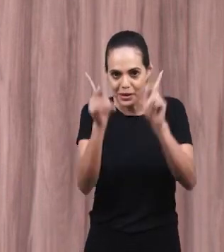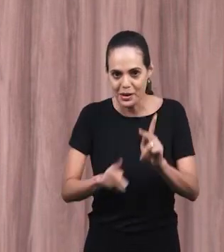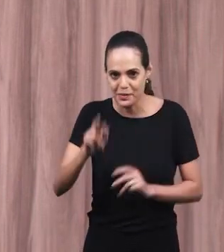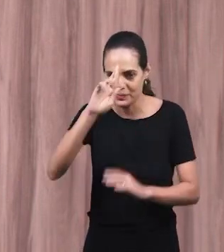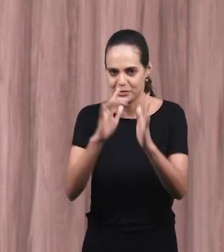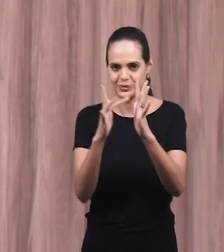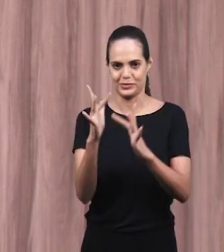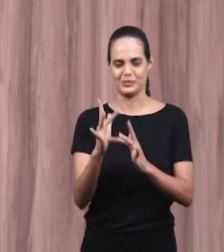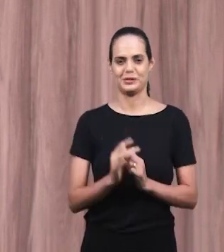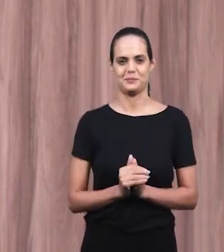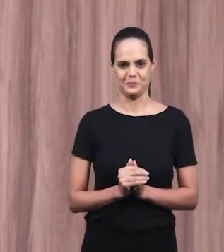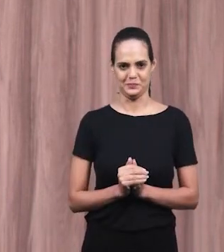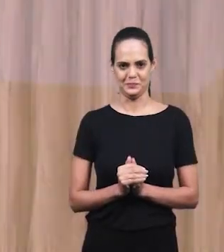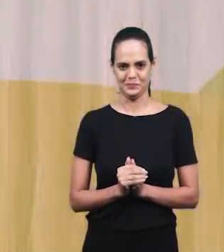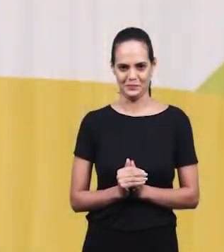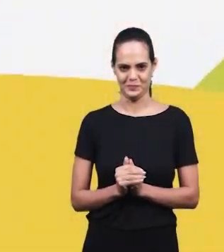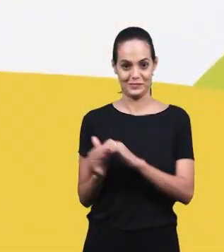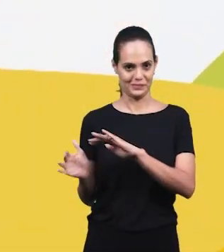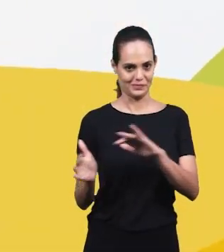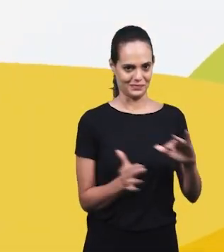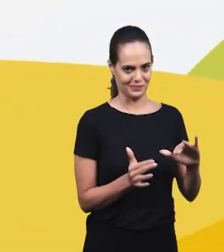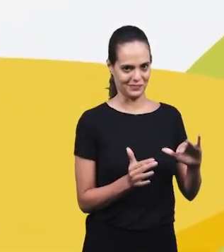Seigneur Jésus.